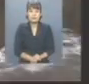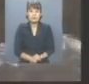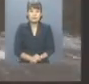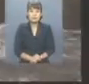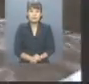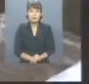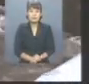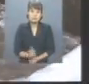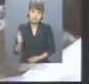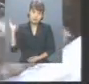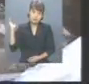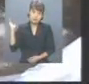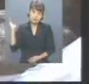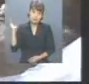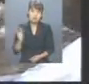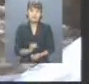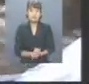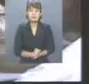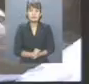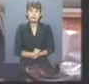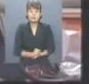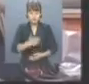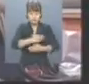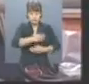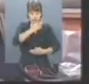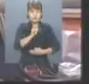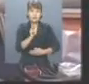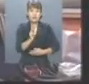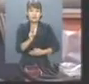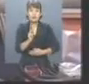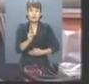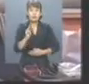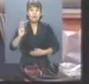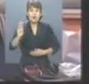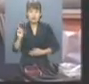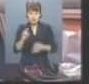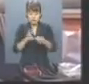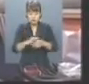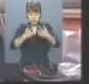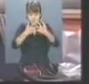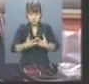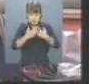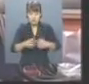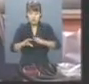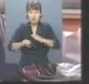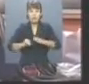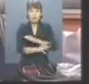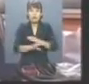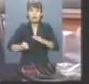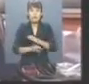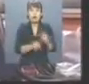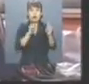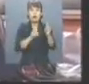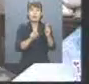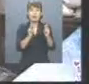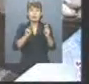น้ำกันบ้านนะครับบริเวณประตูระบายน้ำกระทุ่มแบนหรือว่าโครงการส่งน้ำและบำรุงรักษาภาษีเจริญอำเภอกระทุ่มแบนจังหวัดสมุ